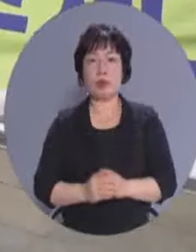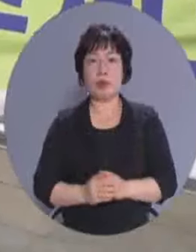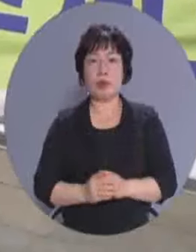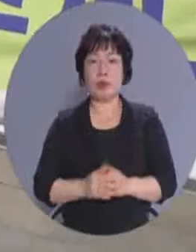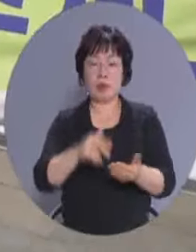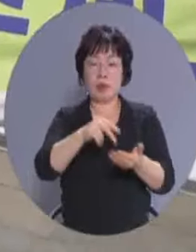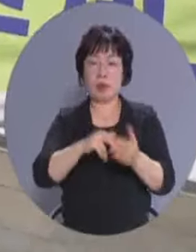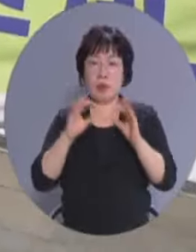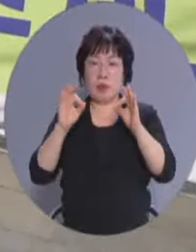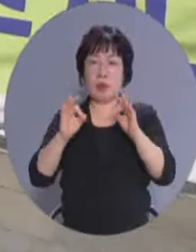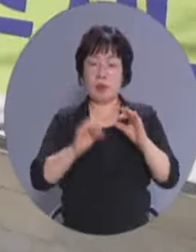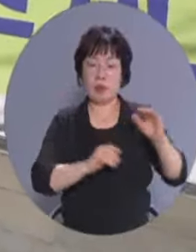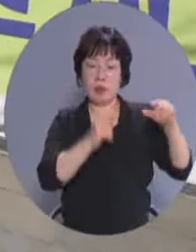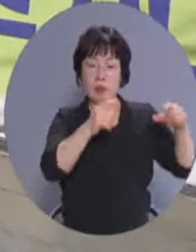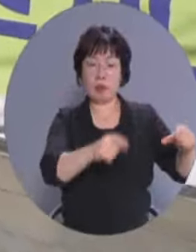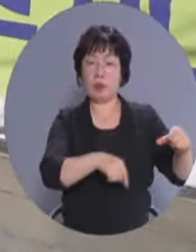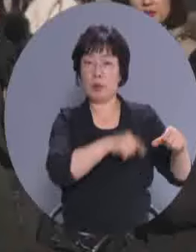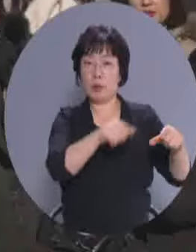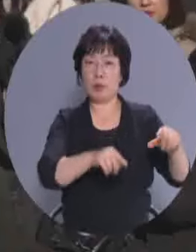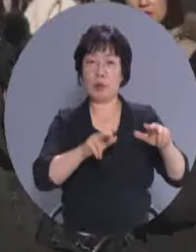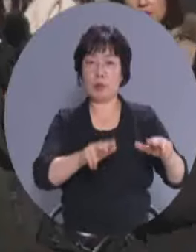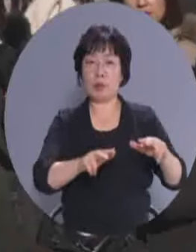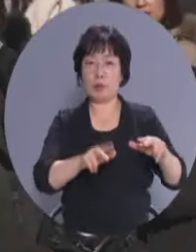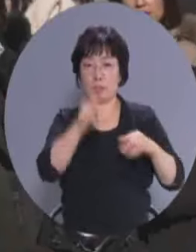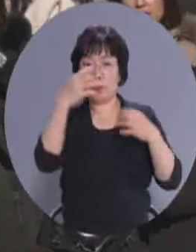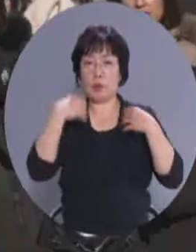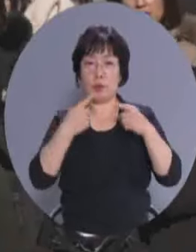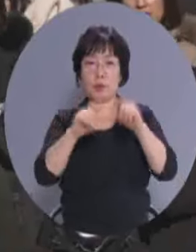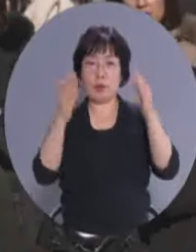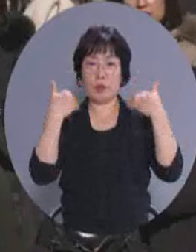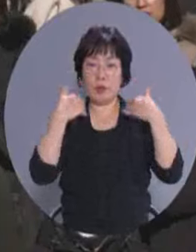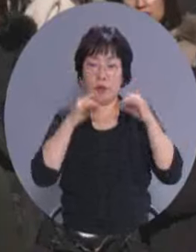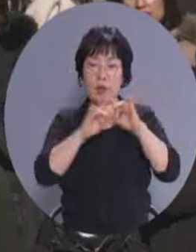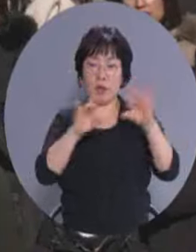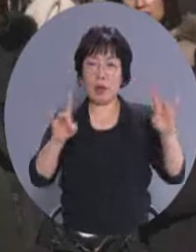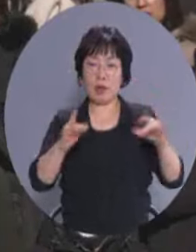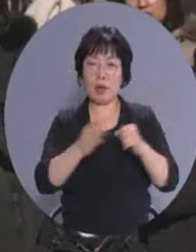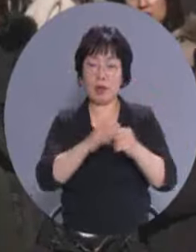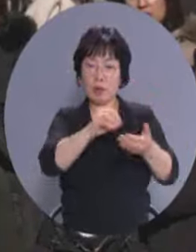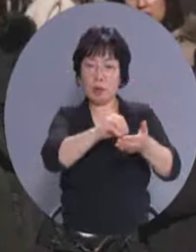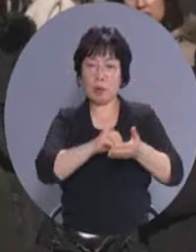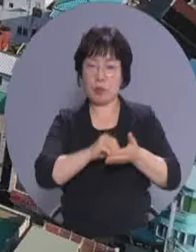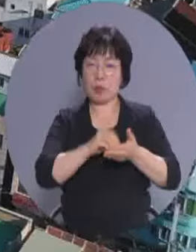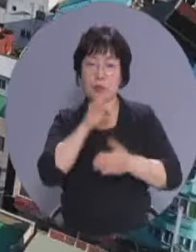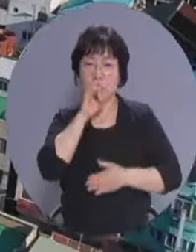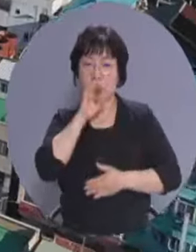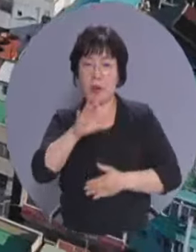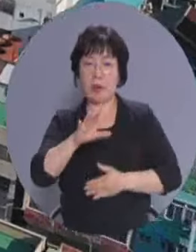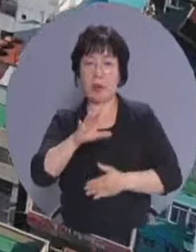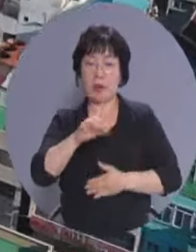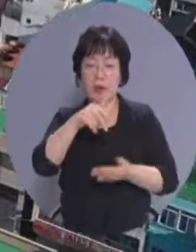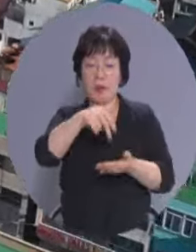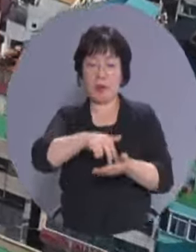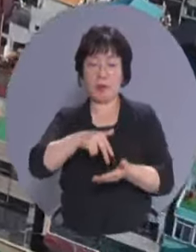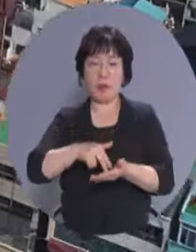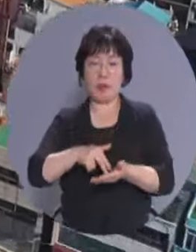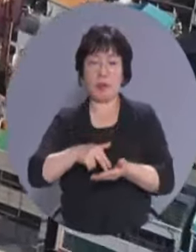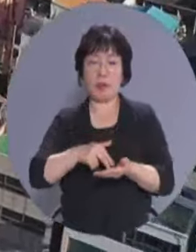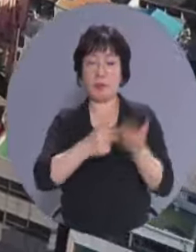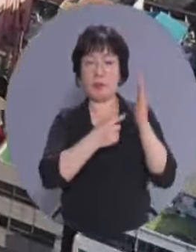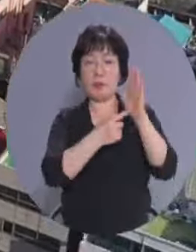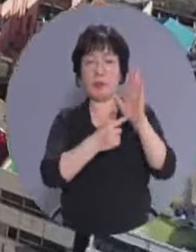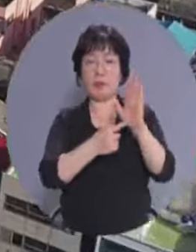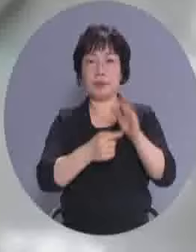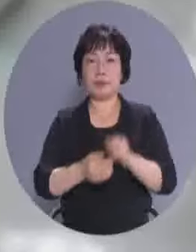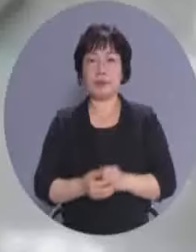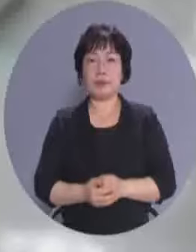사정이 이런데도 서부권 지역사회는 현재 정부가 대학의 개별 신청서를 받아들일 리 없다는 주관적인 추측들이